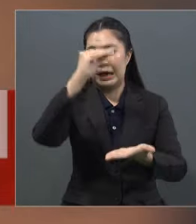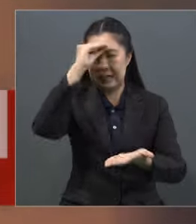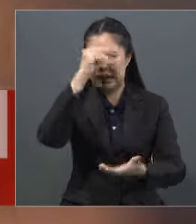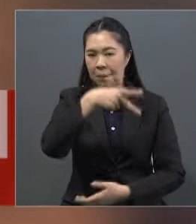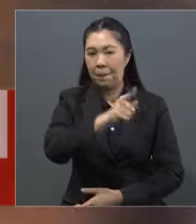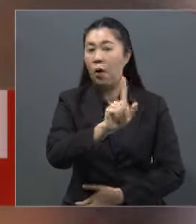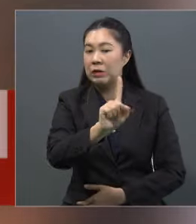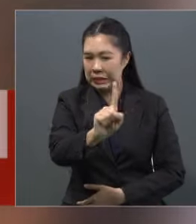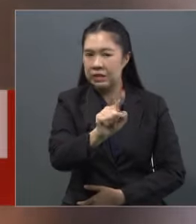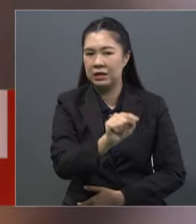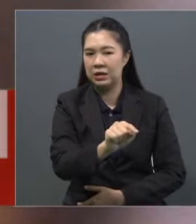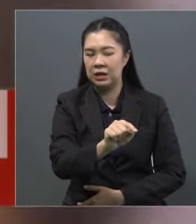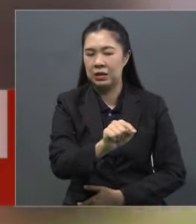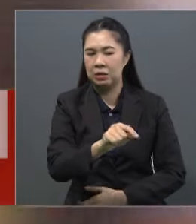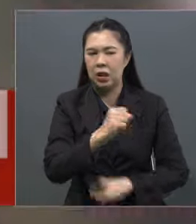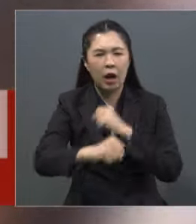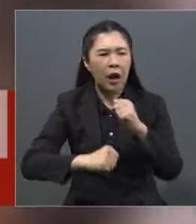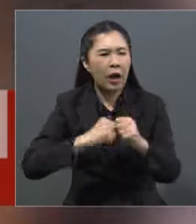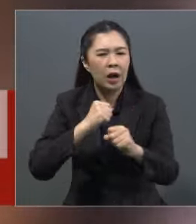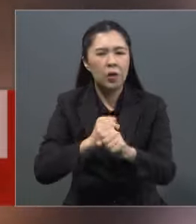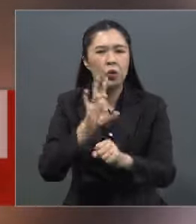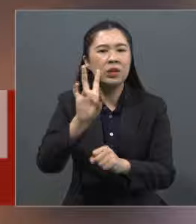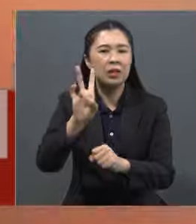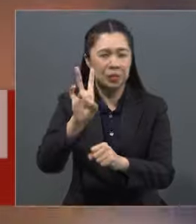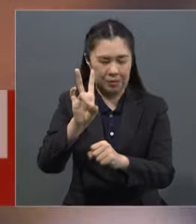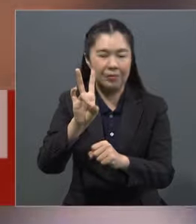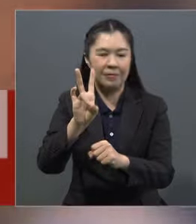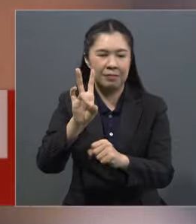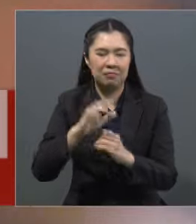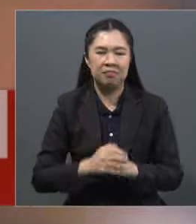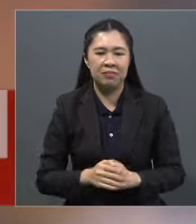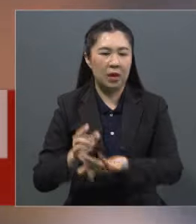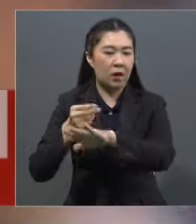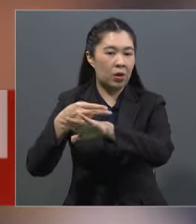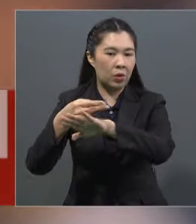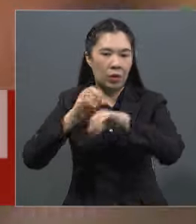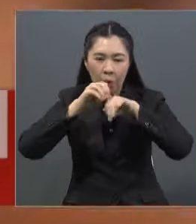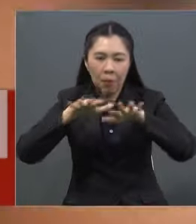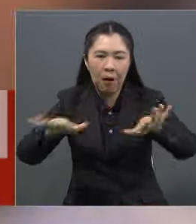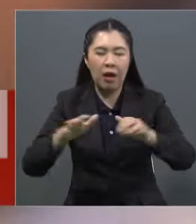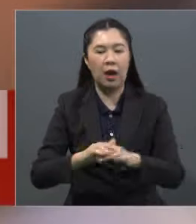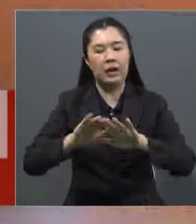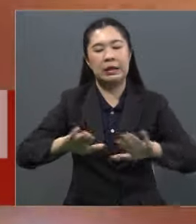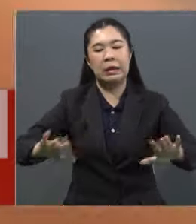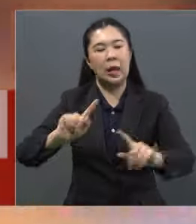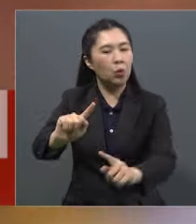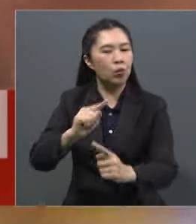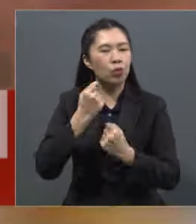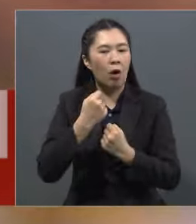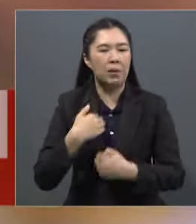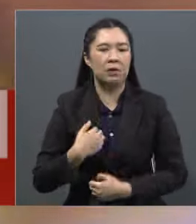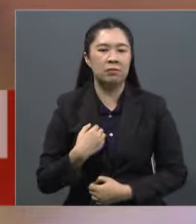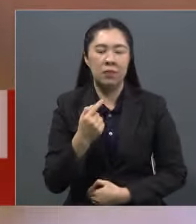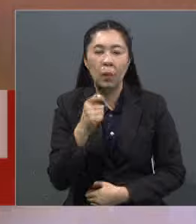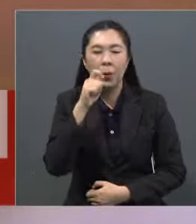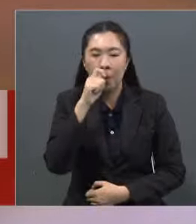.1ชั้นป.1ประมาณกี่ขวบ7ขวบได้ไหมใ ช่ ไหม เจ็ดขวบค่ะเจ็ดขวบ เจ็ดขวบนะในคลิปอย่างที่เด็กบางคนก็ตอบเลยนะบุหรี่ไฟฟ้าเอาไว้ด ม